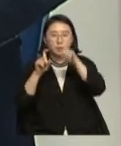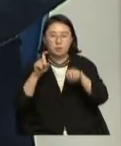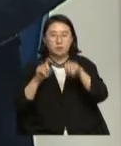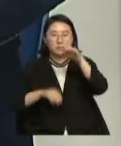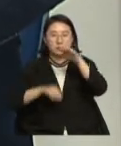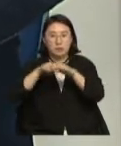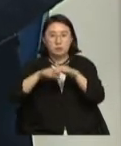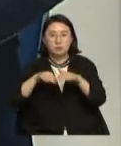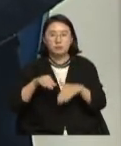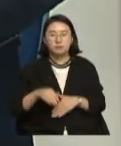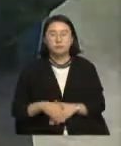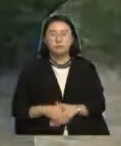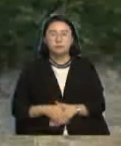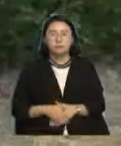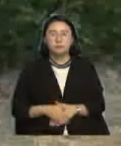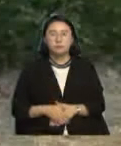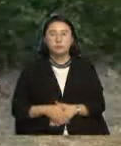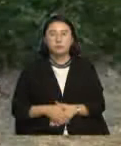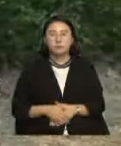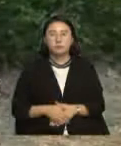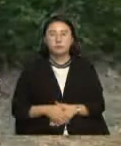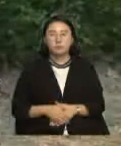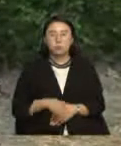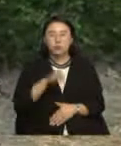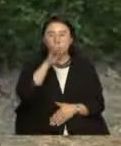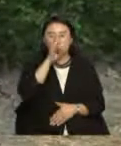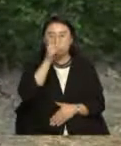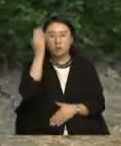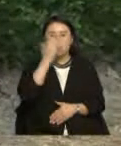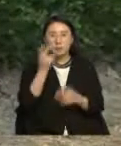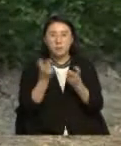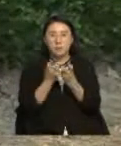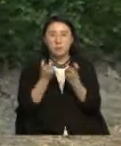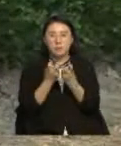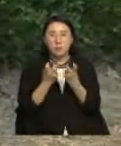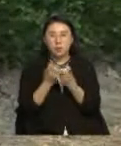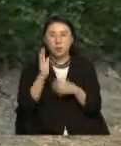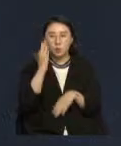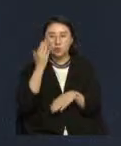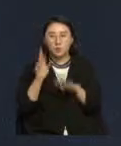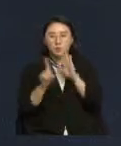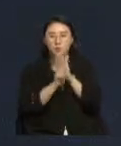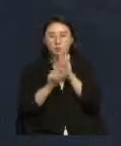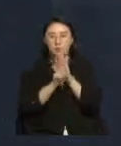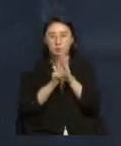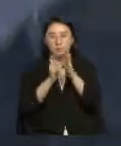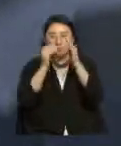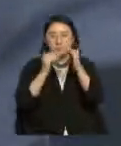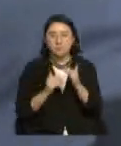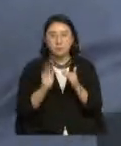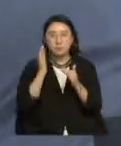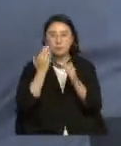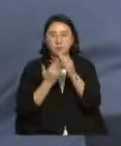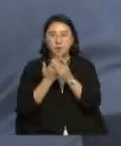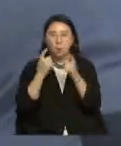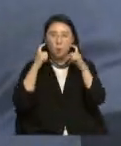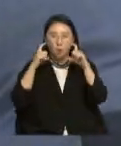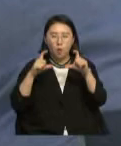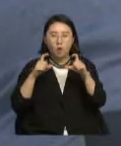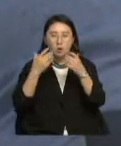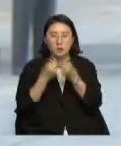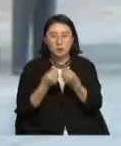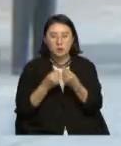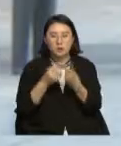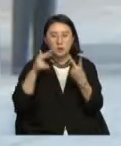육박하고 있는 것으로 나타났습니다 중앙 방역대책본부 는 최근 가진 그 리핑 자리에서 근래 발생한 확진 사례를